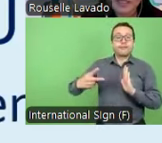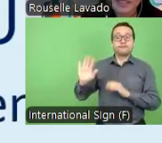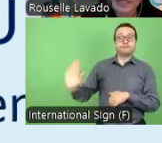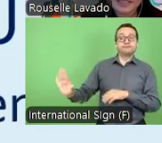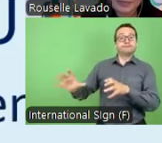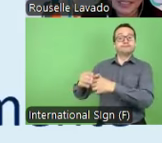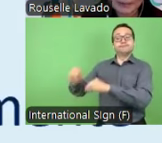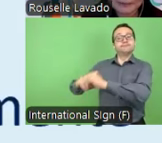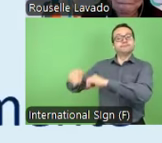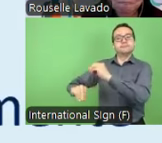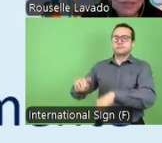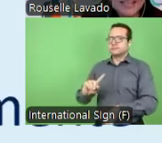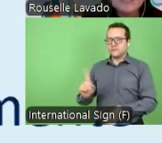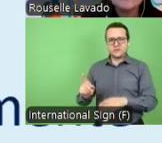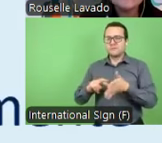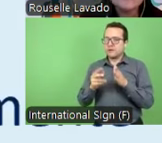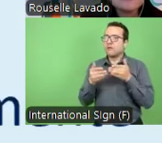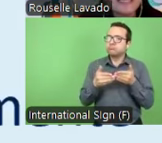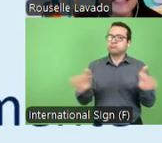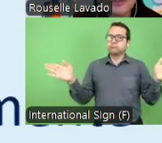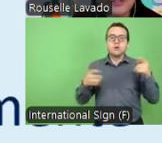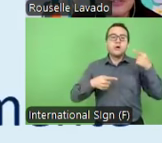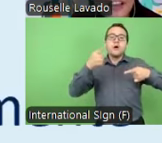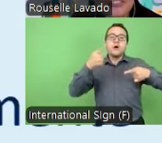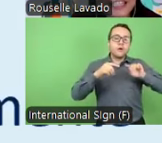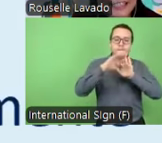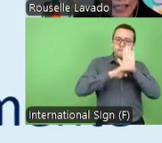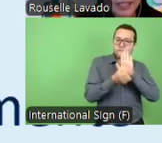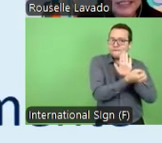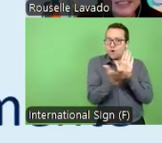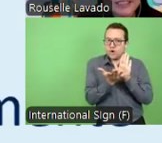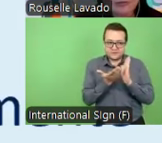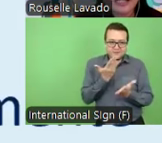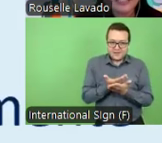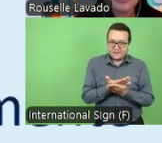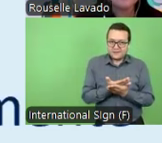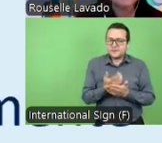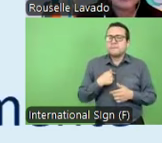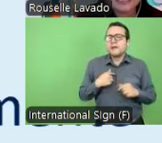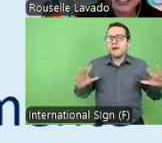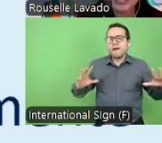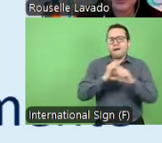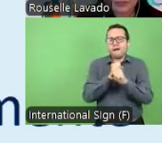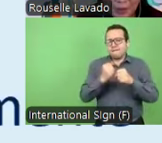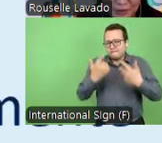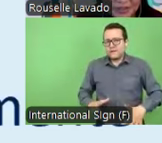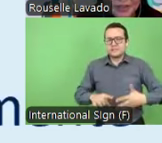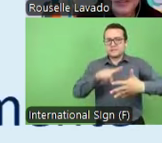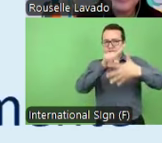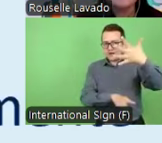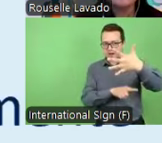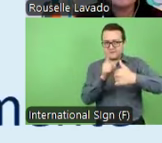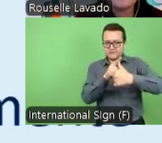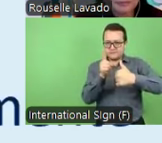politique en faveur de la responsabilité de l'inclusion. Permettez-moi de finir par 5 points clés